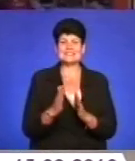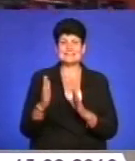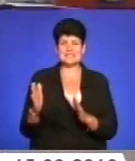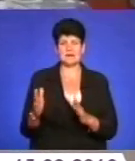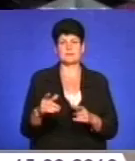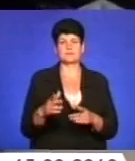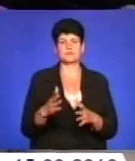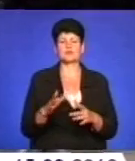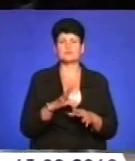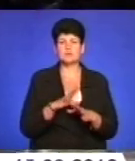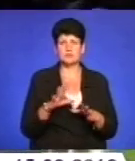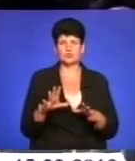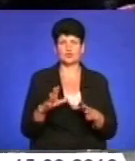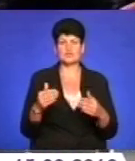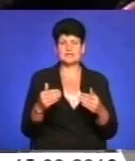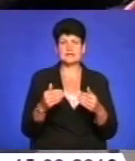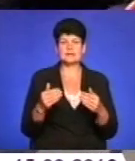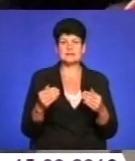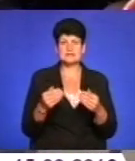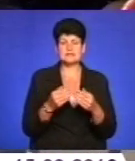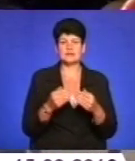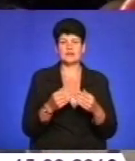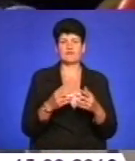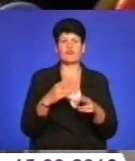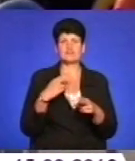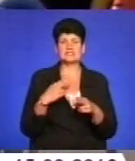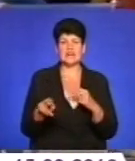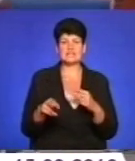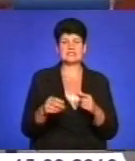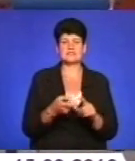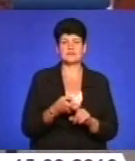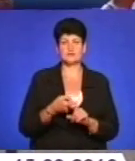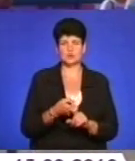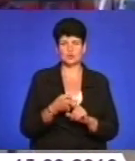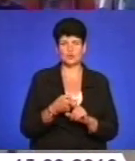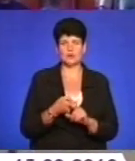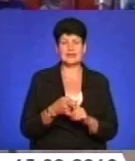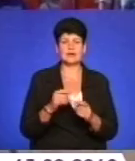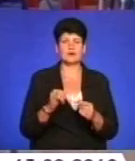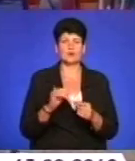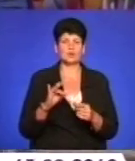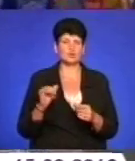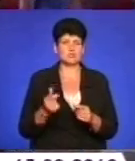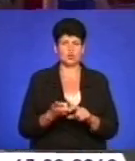уникнення зіткнення та повернення на базу у випадку втрати зв'язку. Конструкція квадрокоптера дуже надійна.